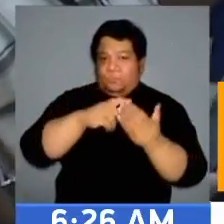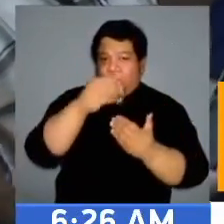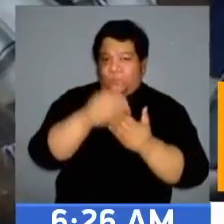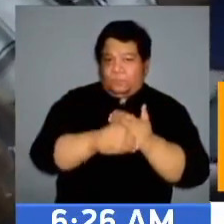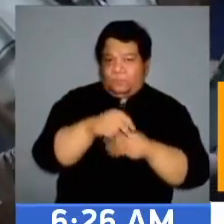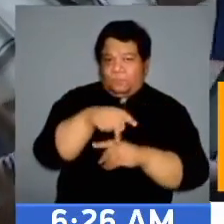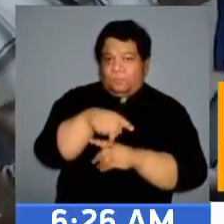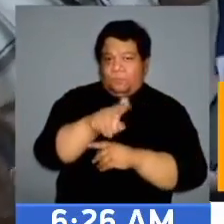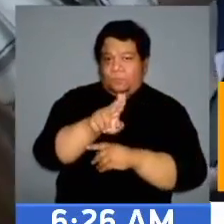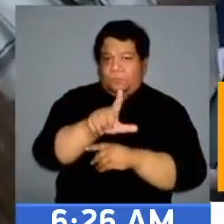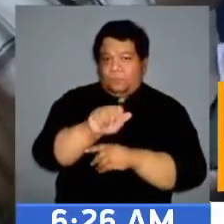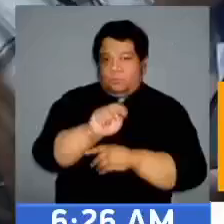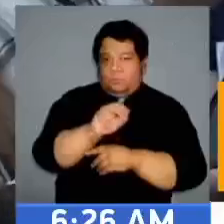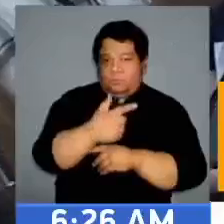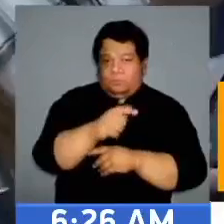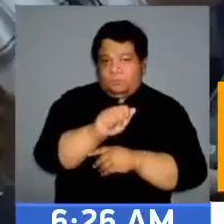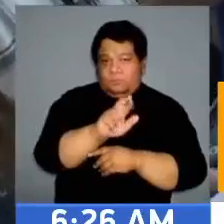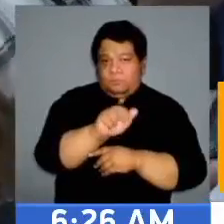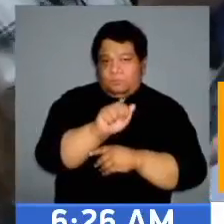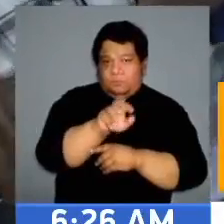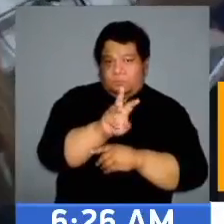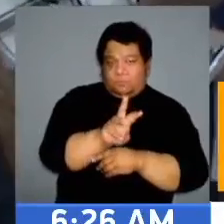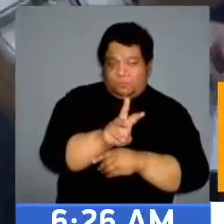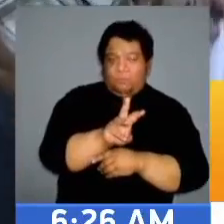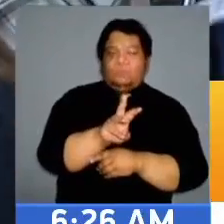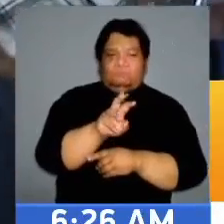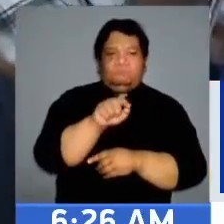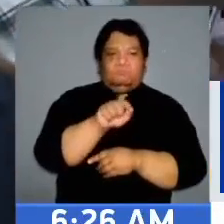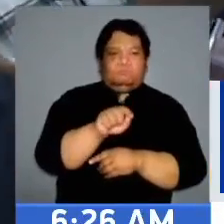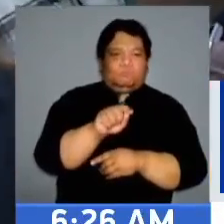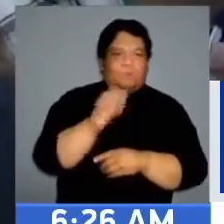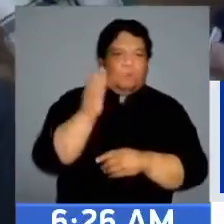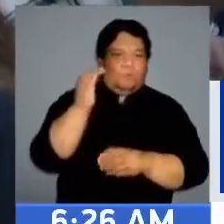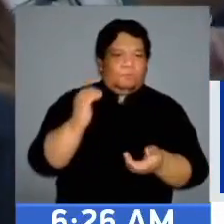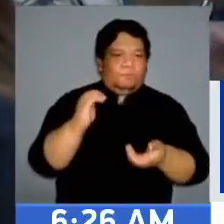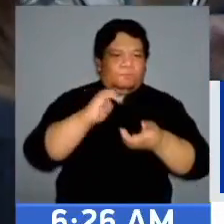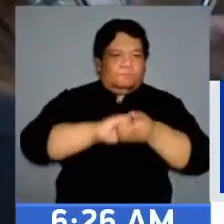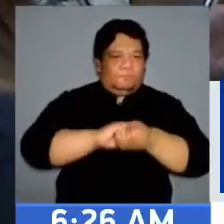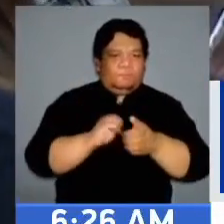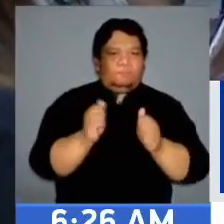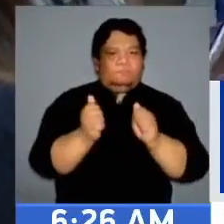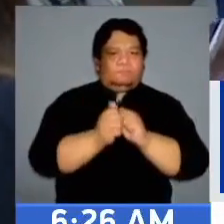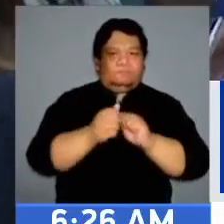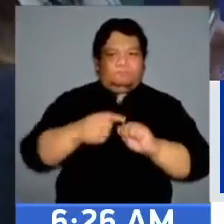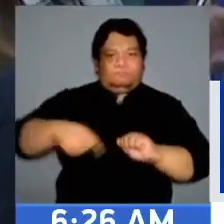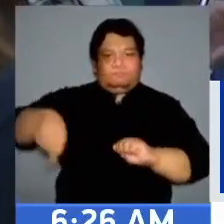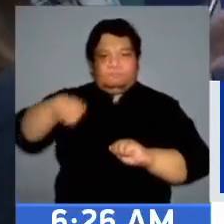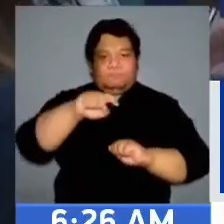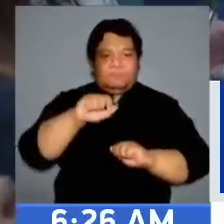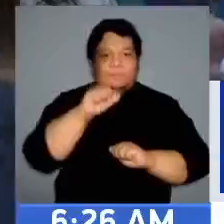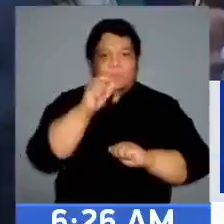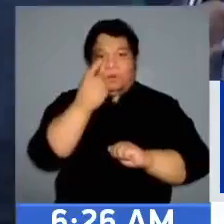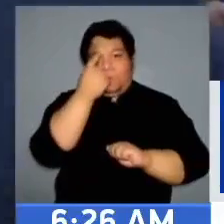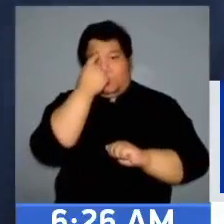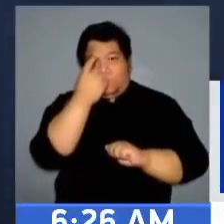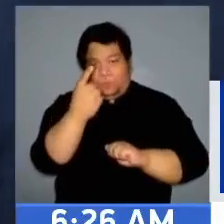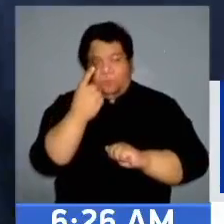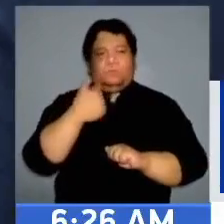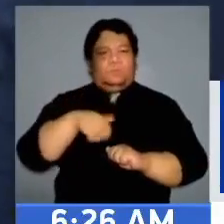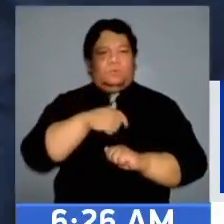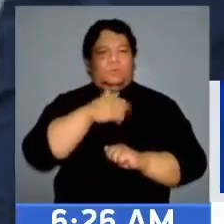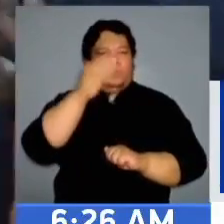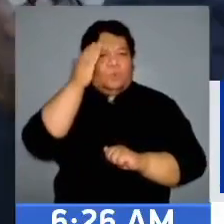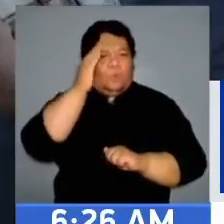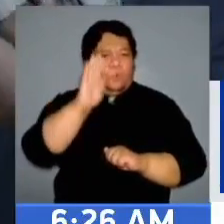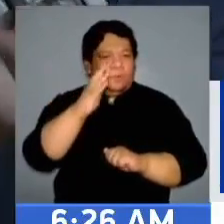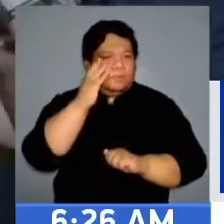katuwang or kaibigan nila pag nagsimula kaming umere sa GMA na hindi sila nag-iisa. Alam namin ang mga pinagdaanan nila. At nandito